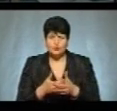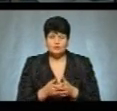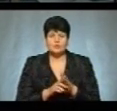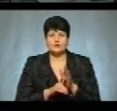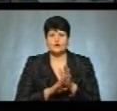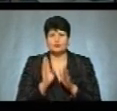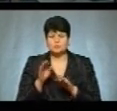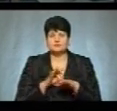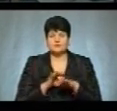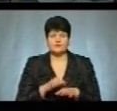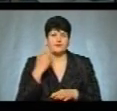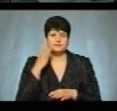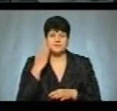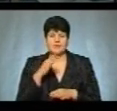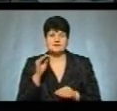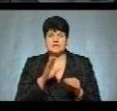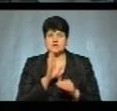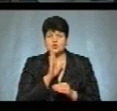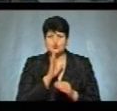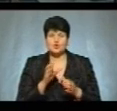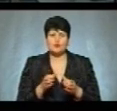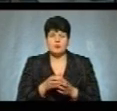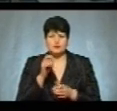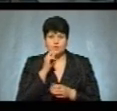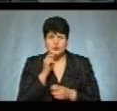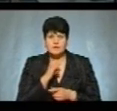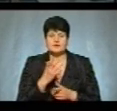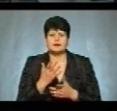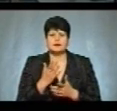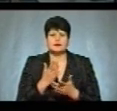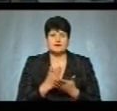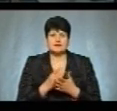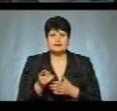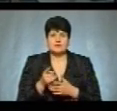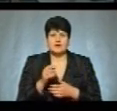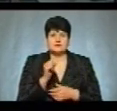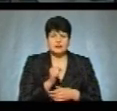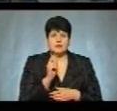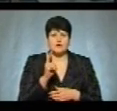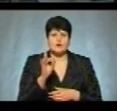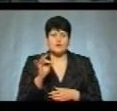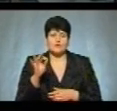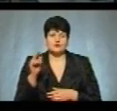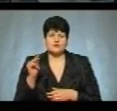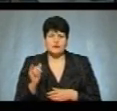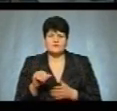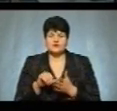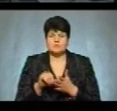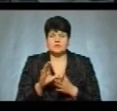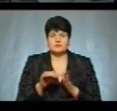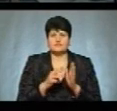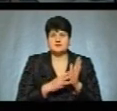Сполучених Штатах Америки. У складі жіночої команди України дебютує тернополянка Марія Кручова. Вона виступатиме під